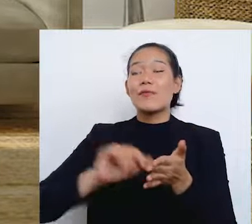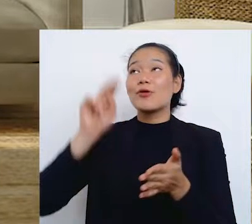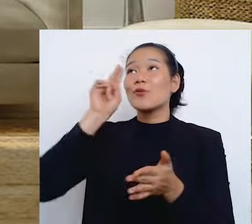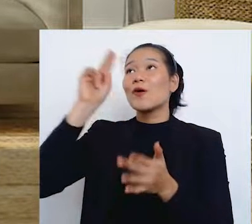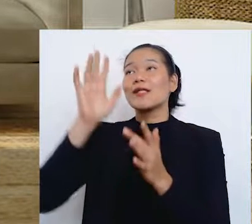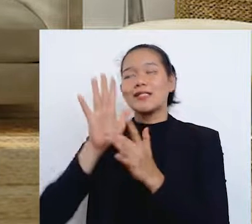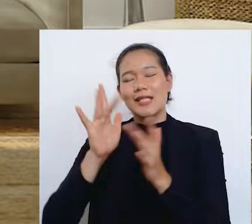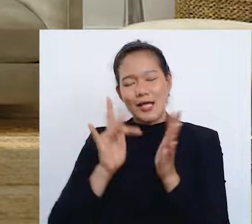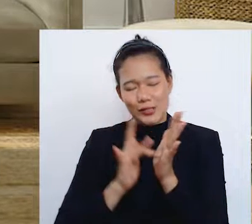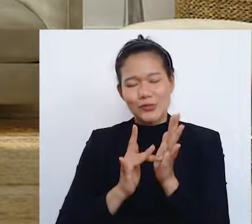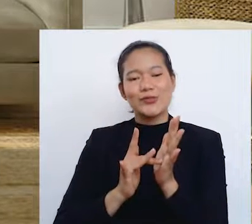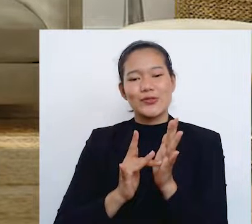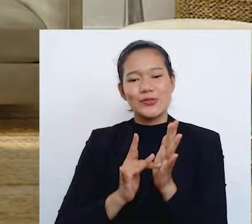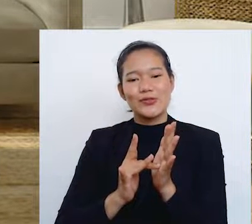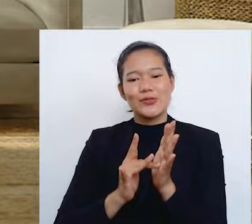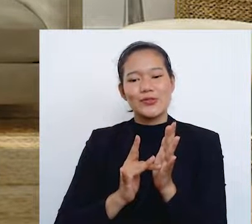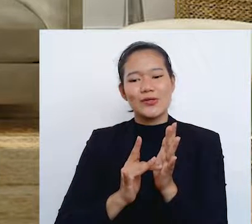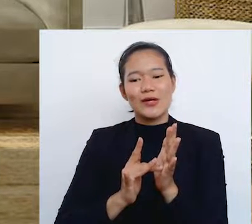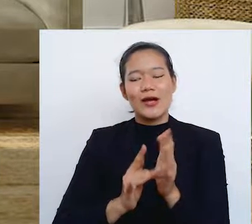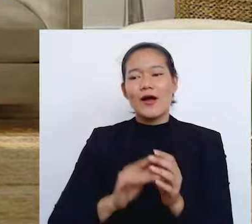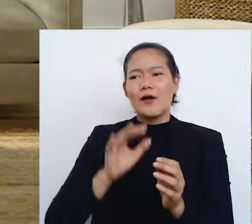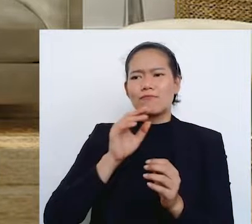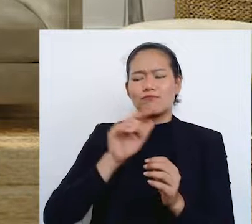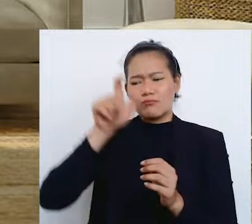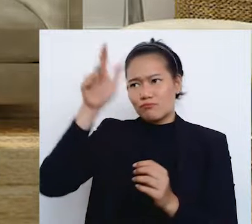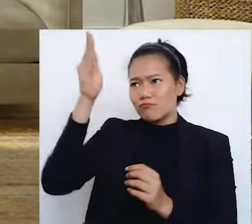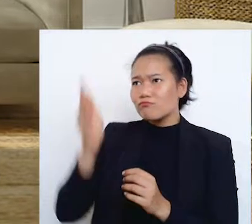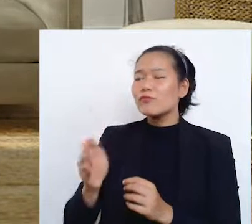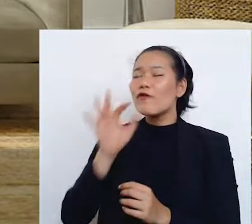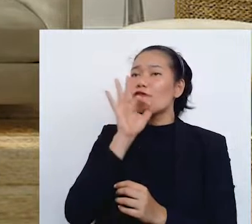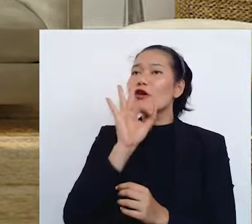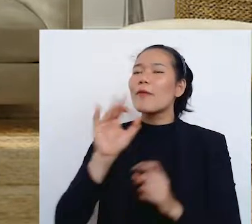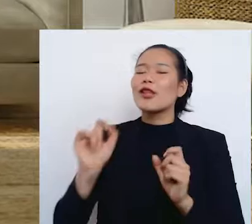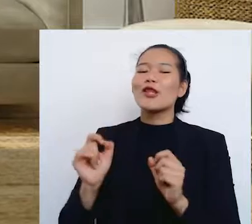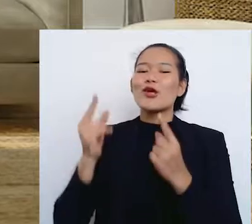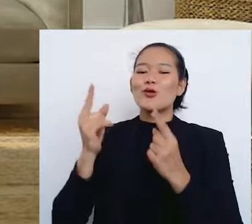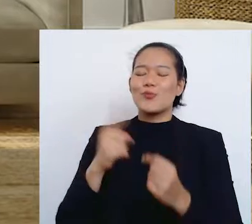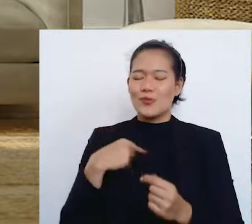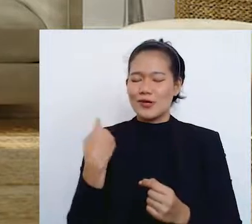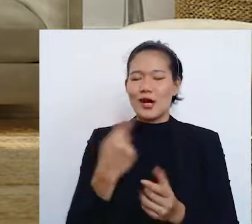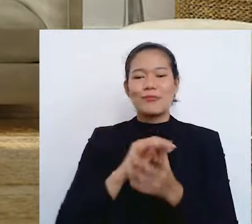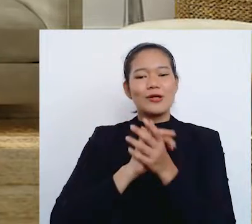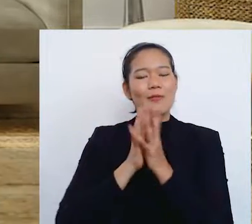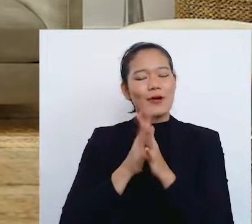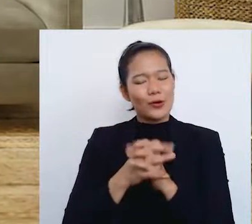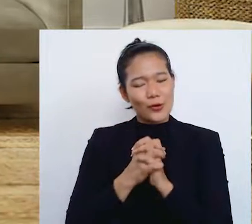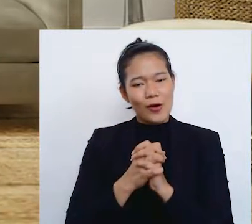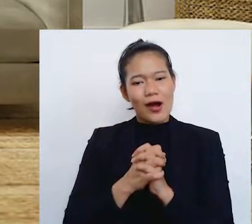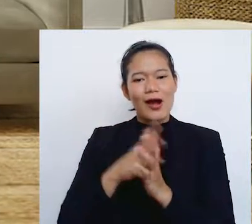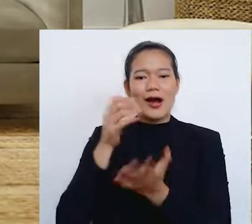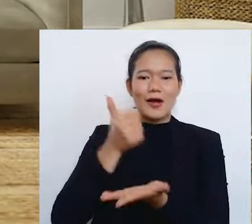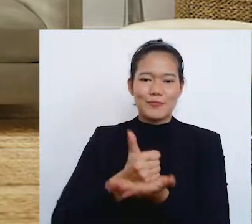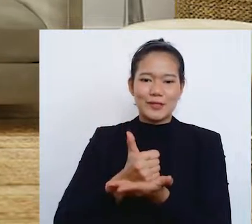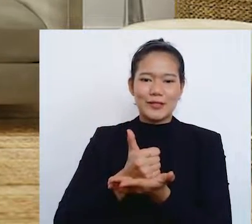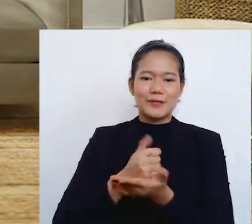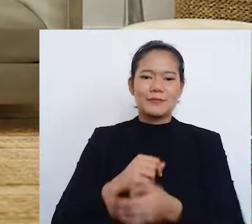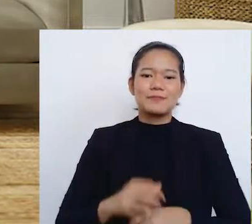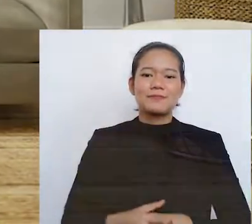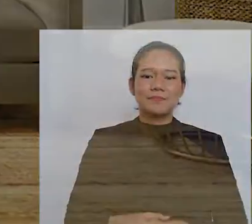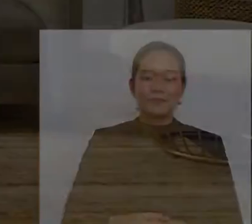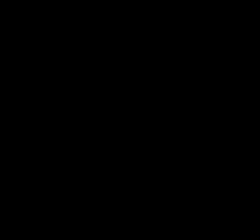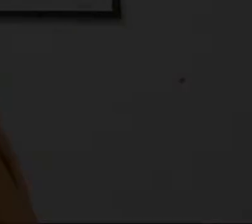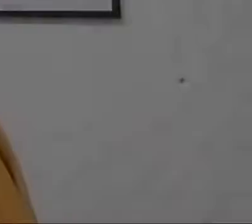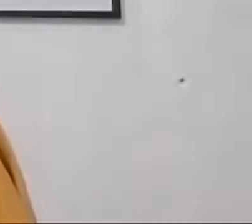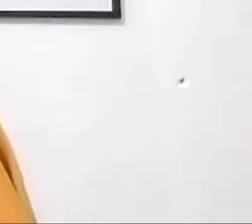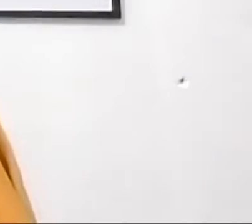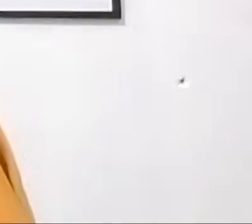nama Tuhan Yesus Kristus, Sang Firman yang hidup, kami berdoa. Amin.